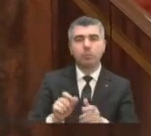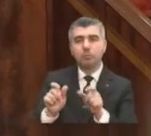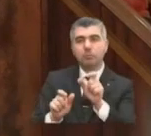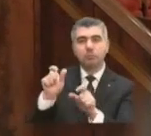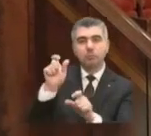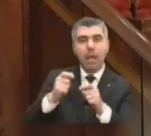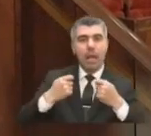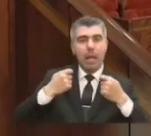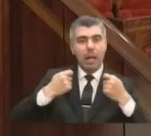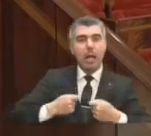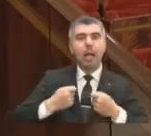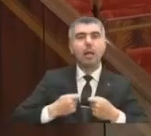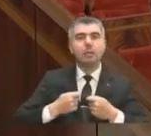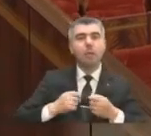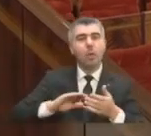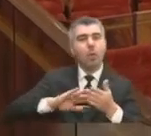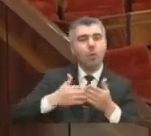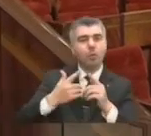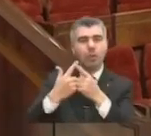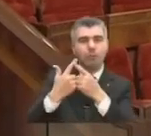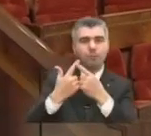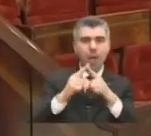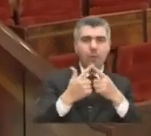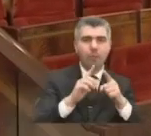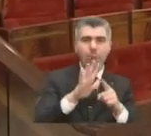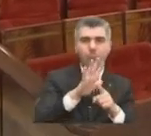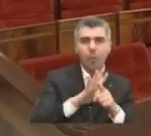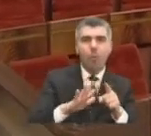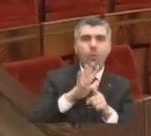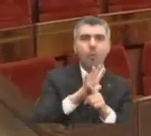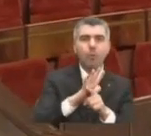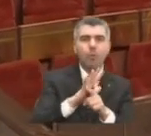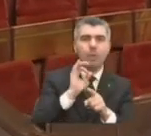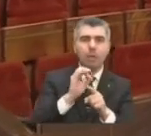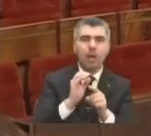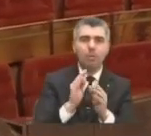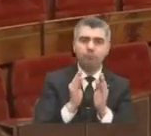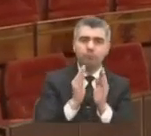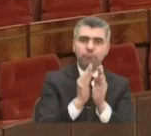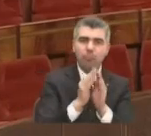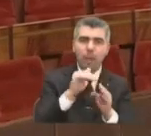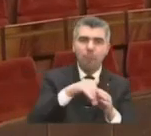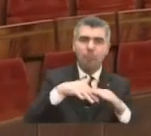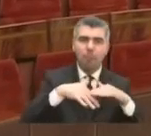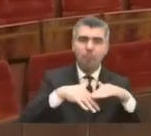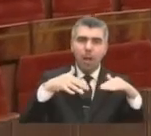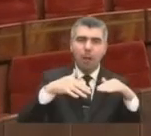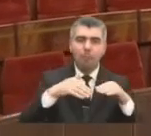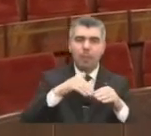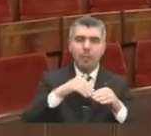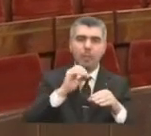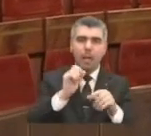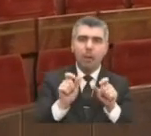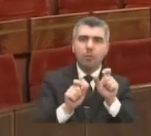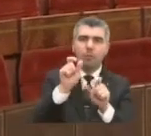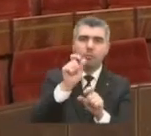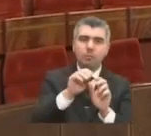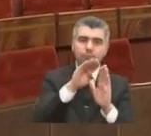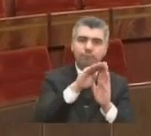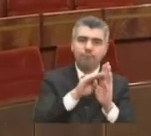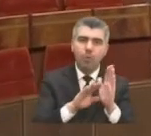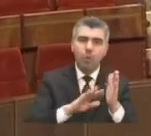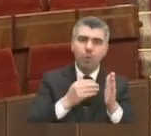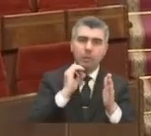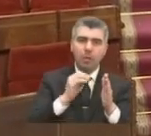رؤساء وممثلوا مختلف الفرق والمجموعات البرلمانيه والنواب غير المنتسبين